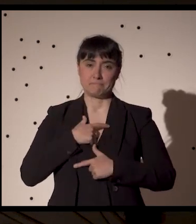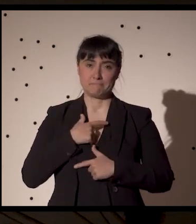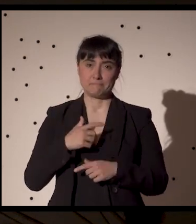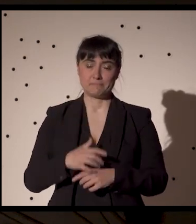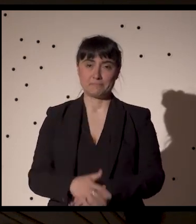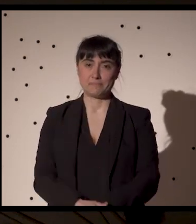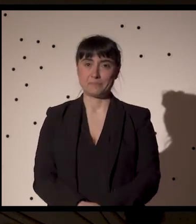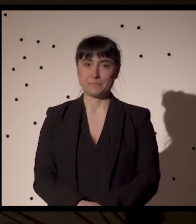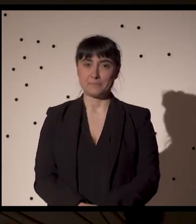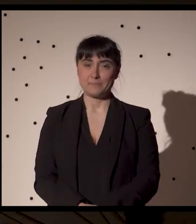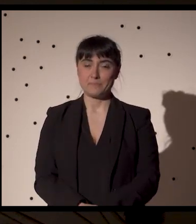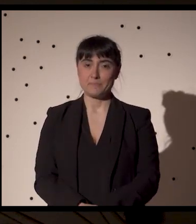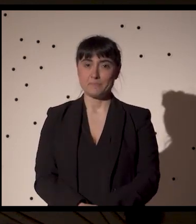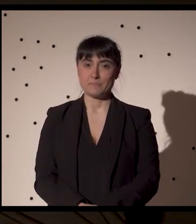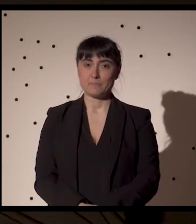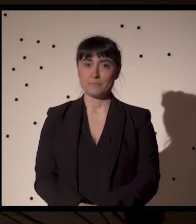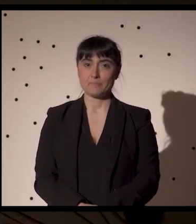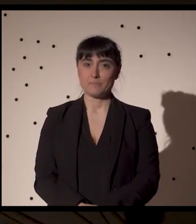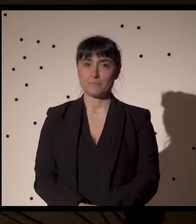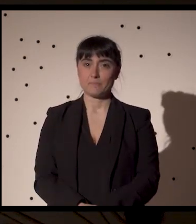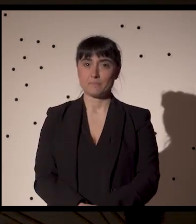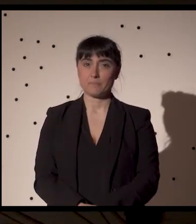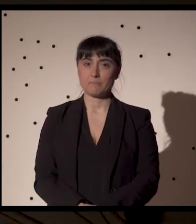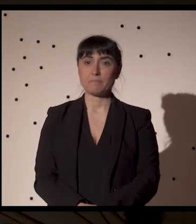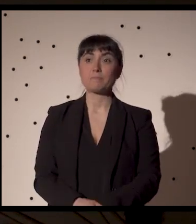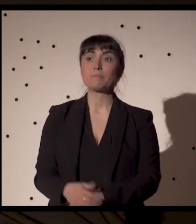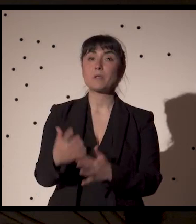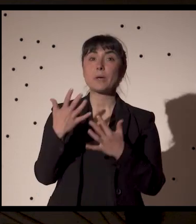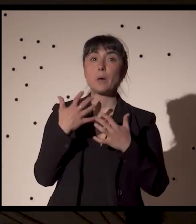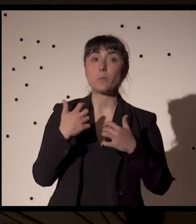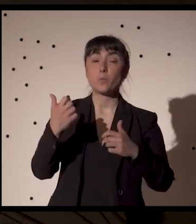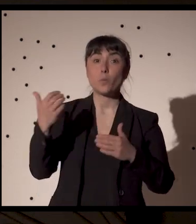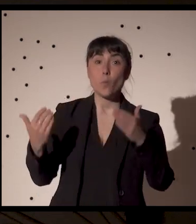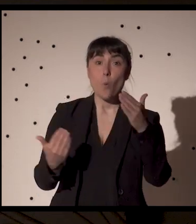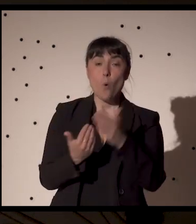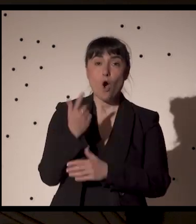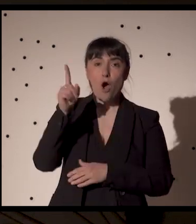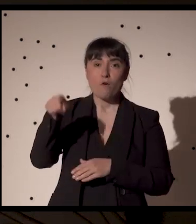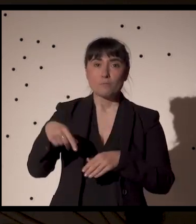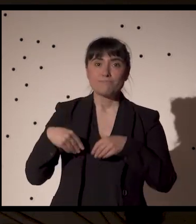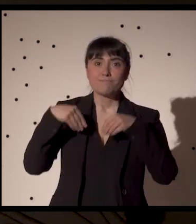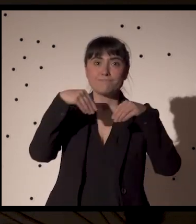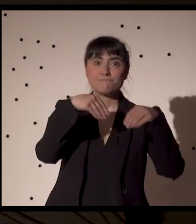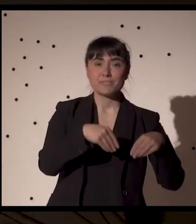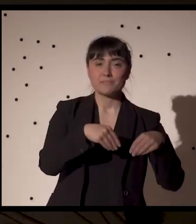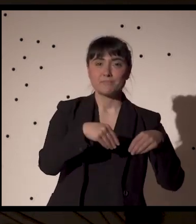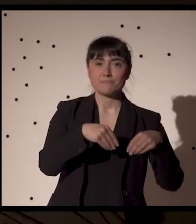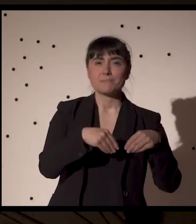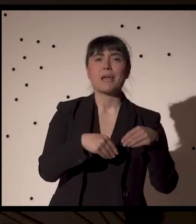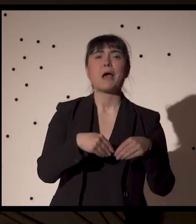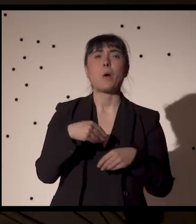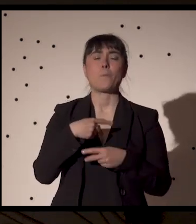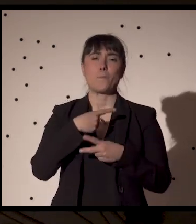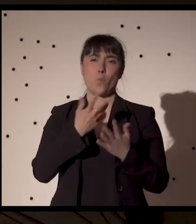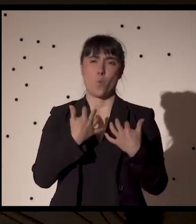capacità di aggregare di attrarre nuovo pubblico di aggregarlo con quello tradizionale e di